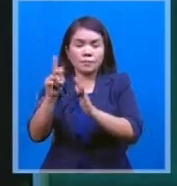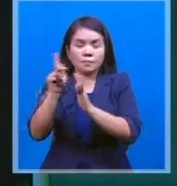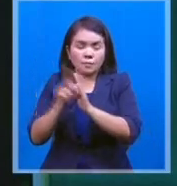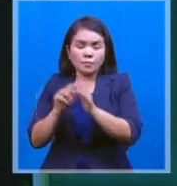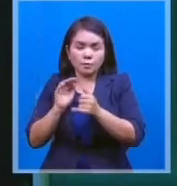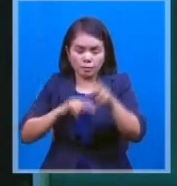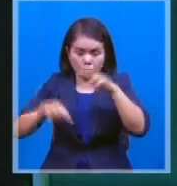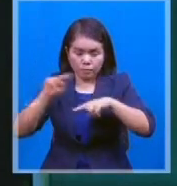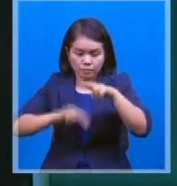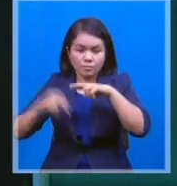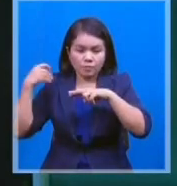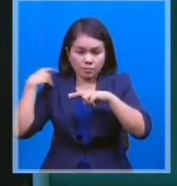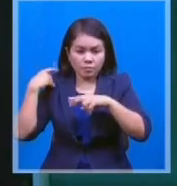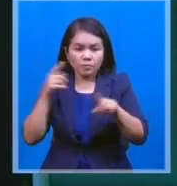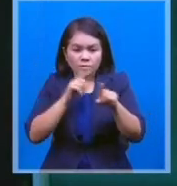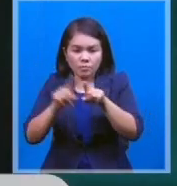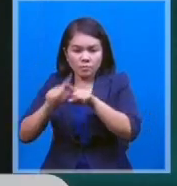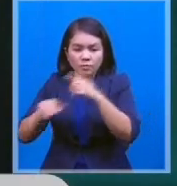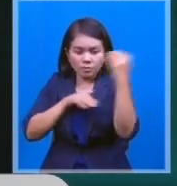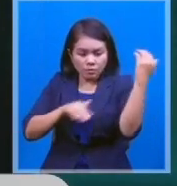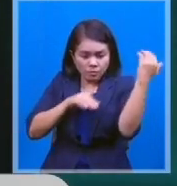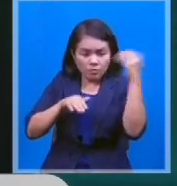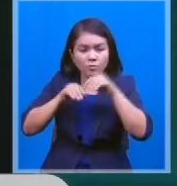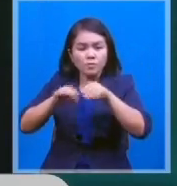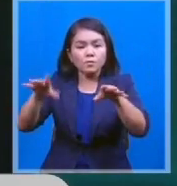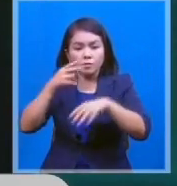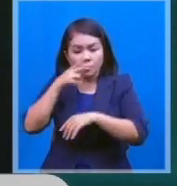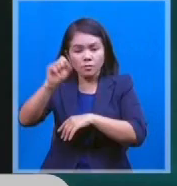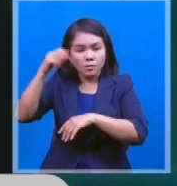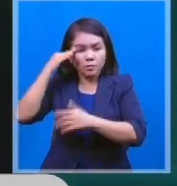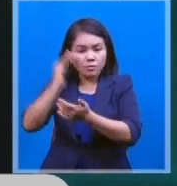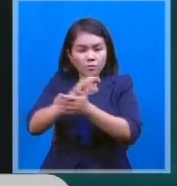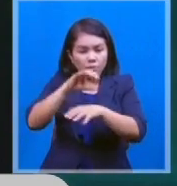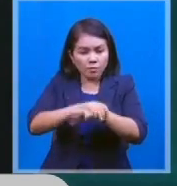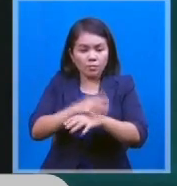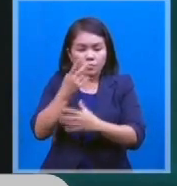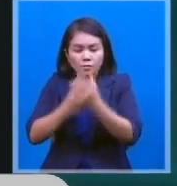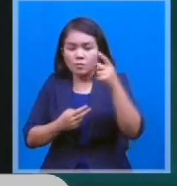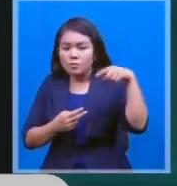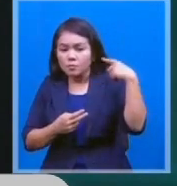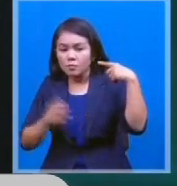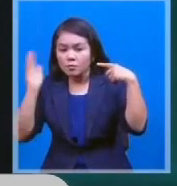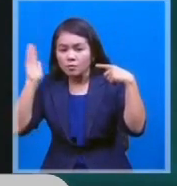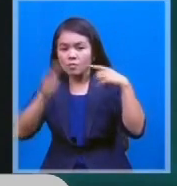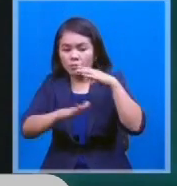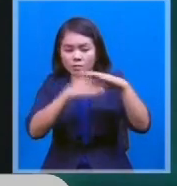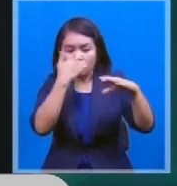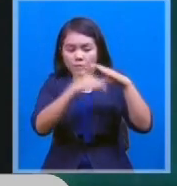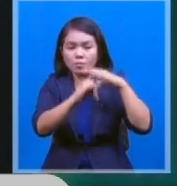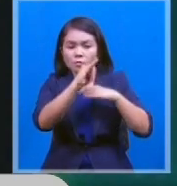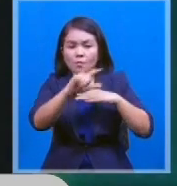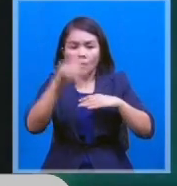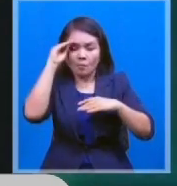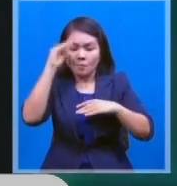ละมันก็จะมีคดีต่างๆมากมายเกิดขึ้นคดีต่อมาก็เช่นกันนะครับมีสองสามีภรรยาทำลายปลอมขึ้นมาโ อ ้ดูรูปแล้วตกใจเล